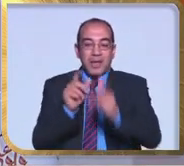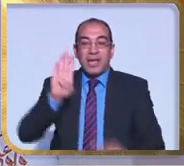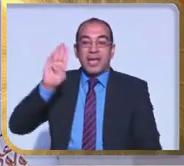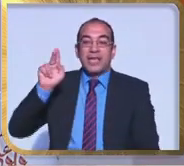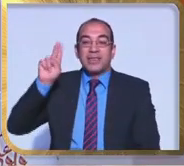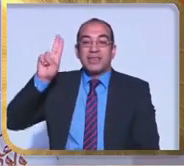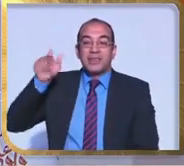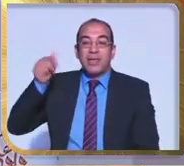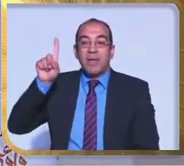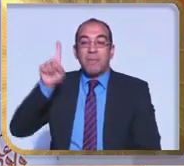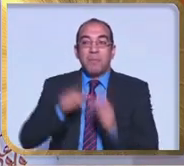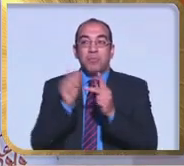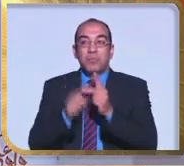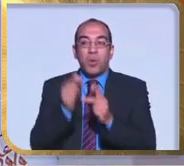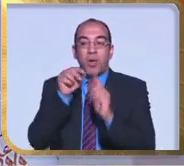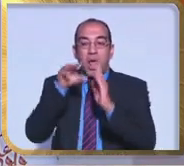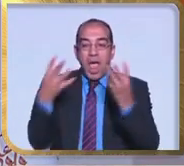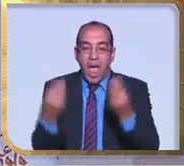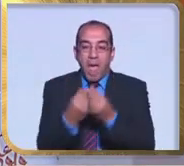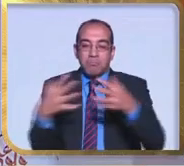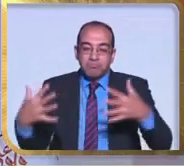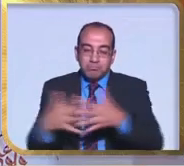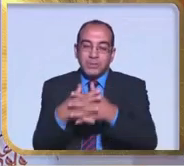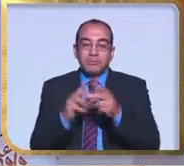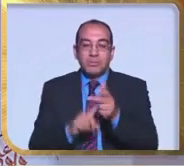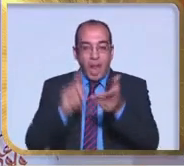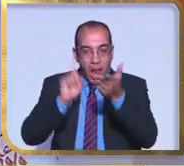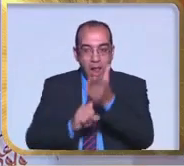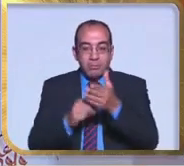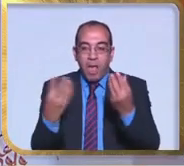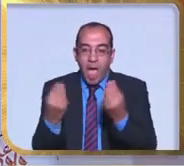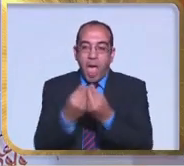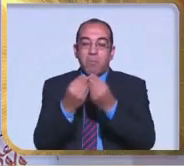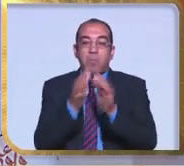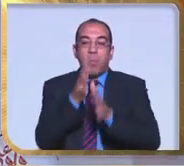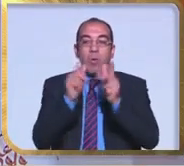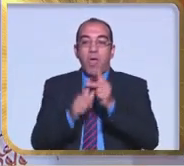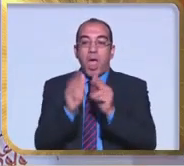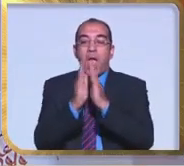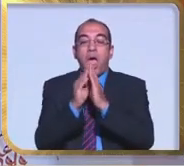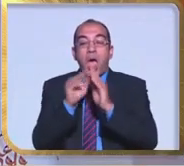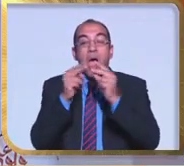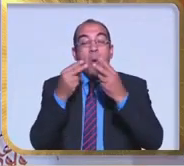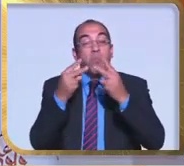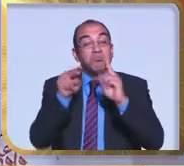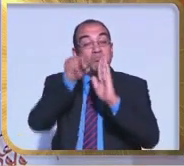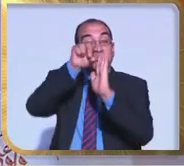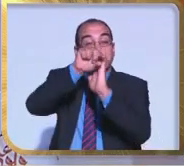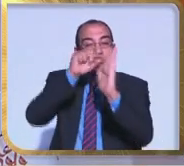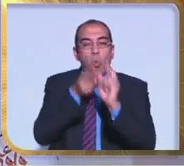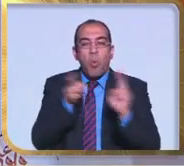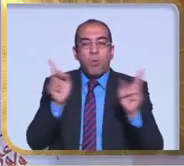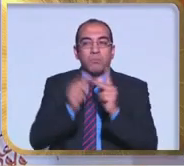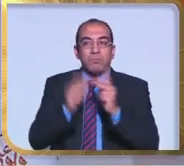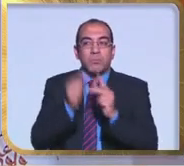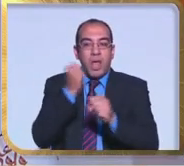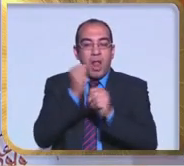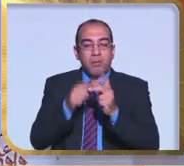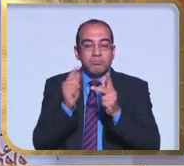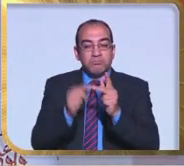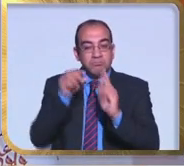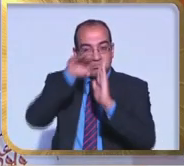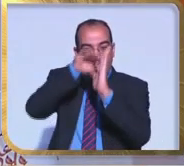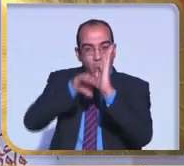الكتاب كالجنس الجامع، يعني كالأصل الجامع لأبواب أو مسائل